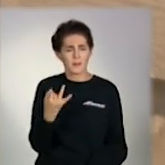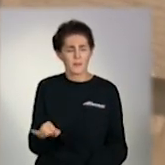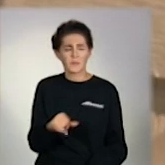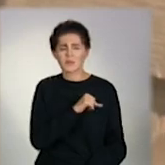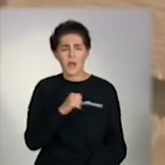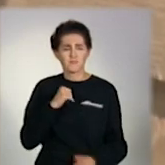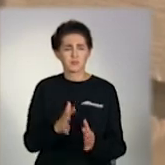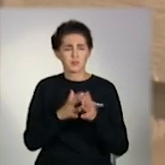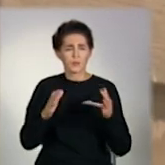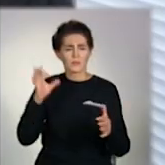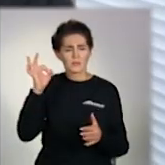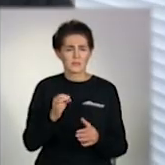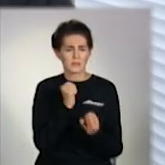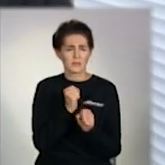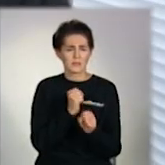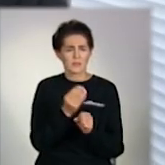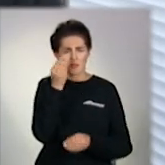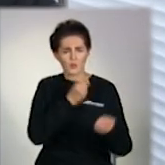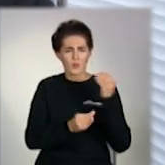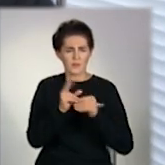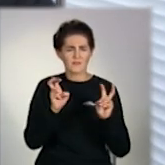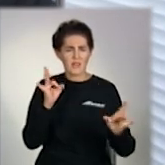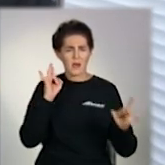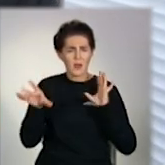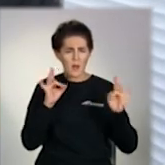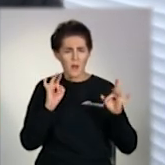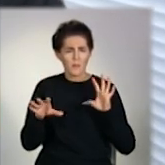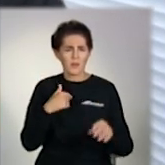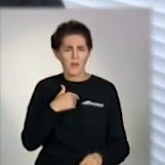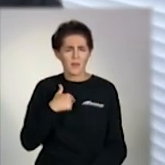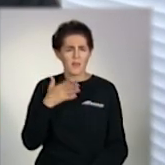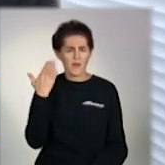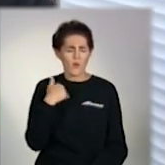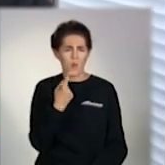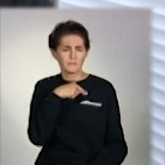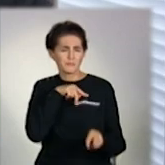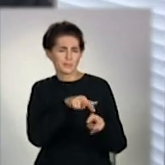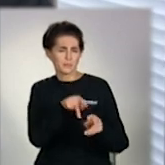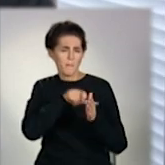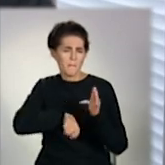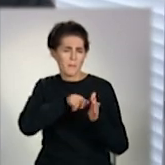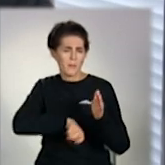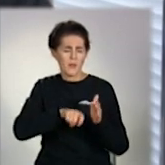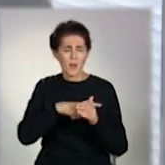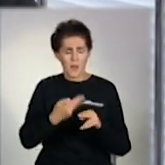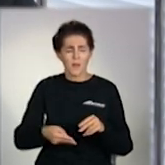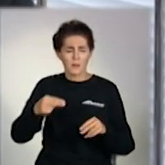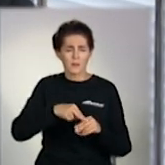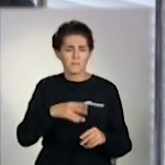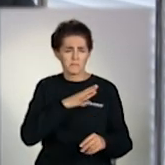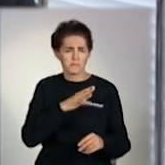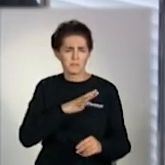більшість знижок створені штучно. Ход рекламний. Довго я моніторив одну річ, як саундбар, да?